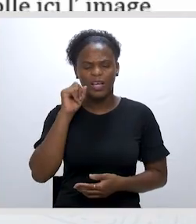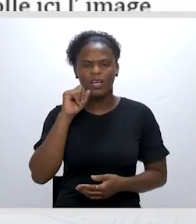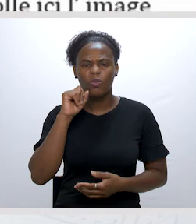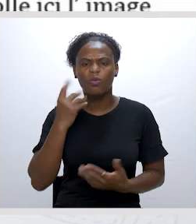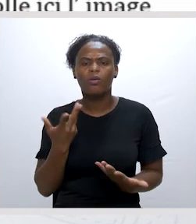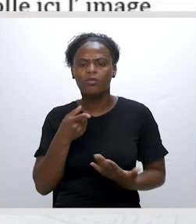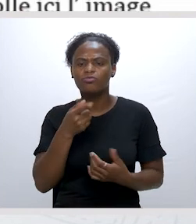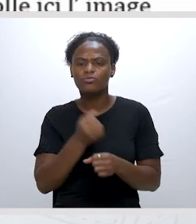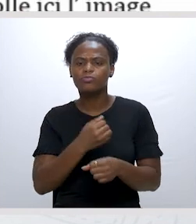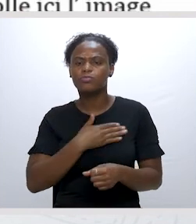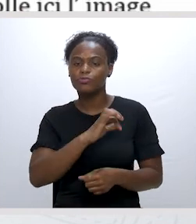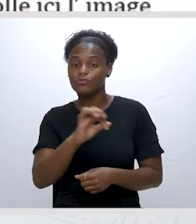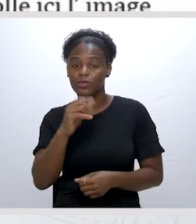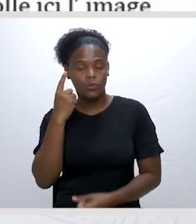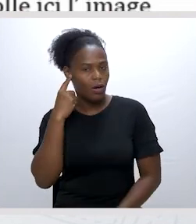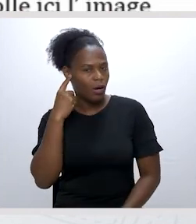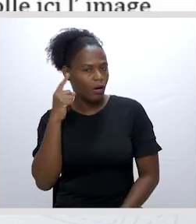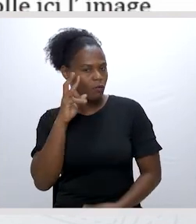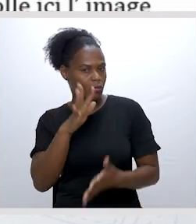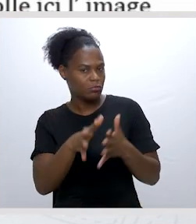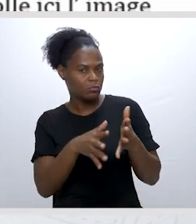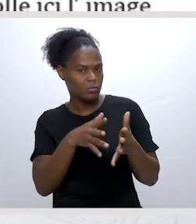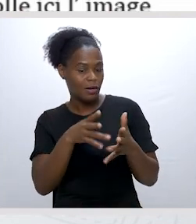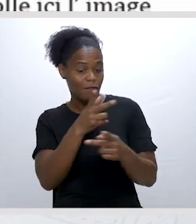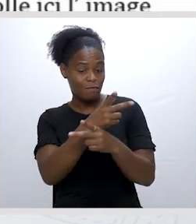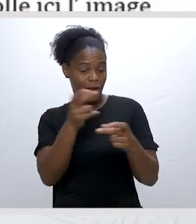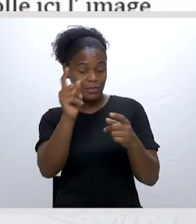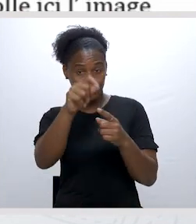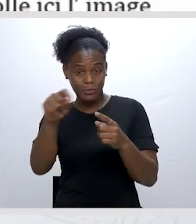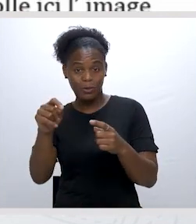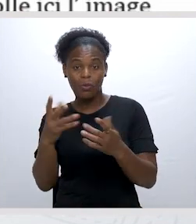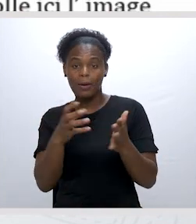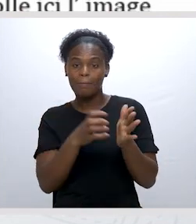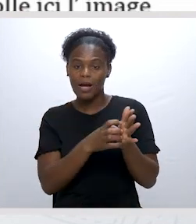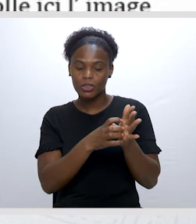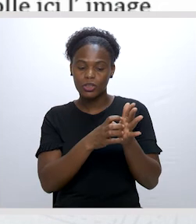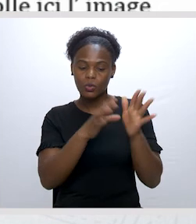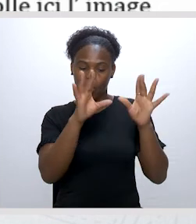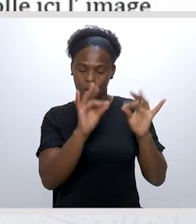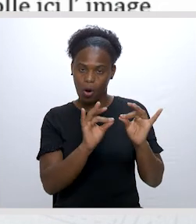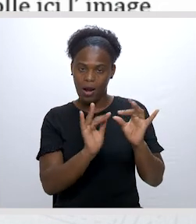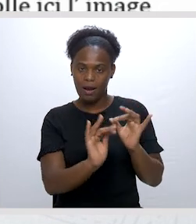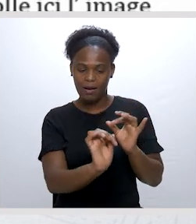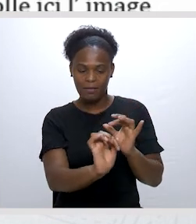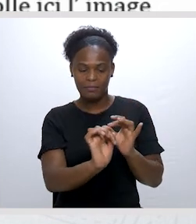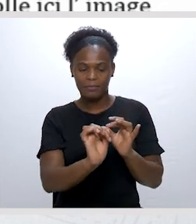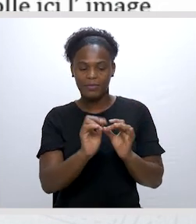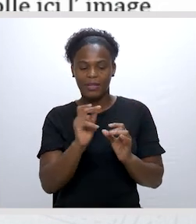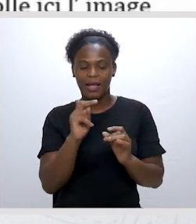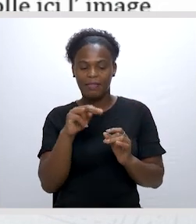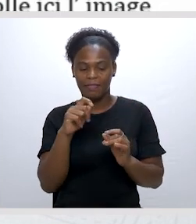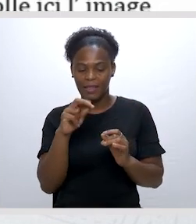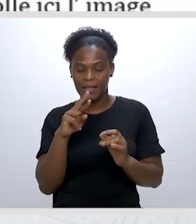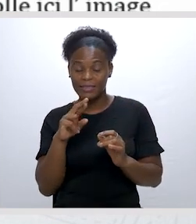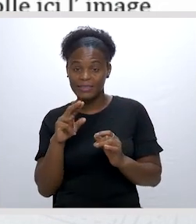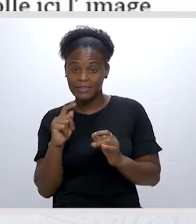son métier? Écoute bien, complète les phrases et colle les images correspondantes à l'annexe